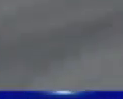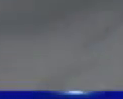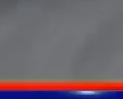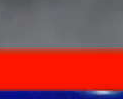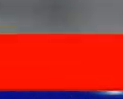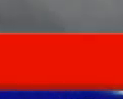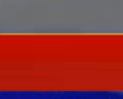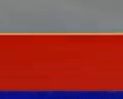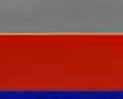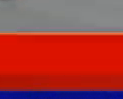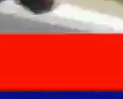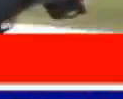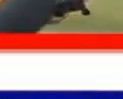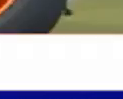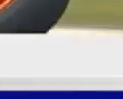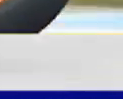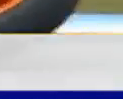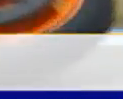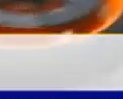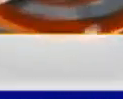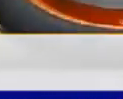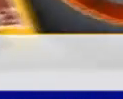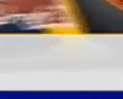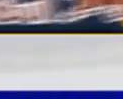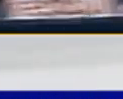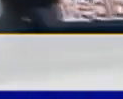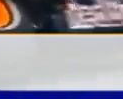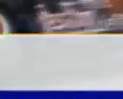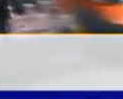dikebumikan Pedrosa yakin kuas